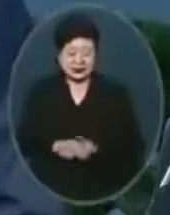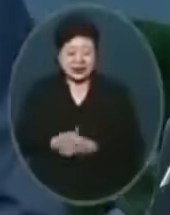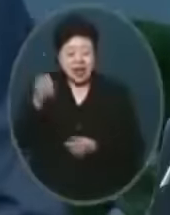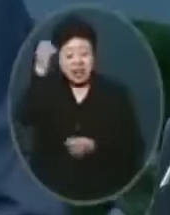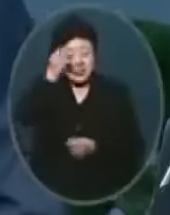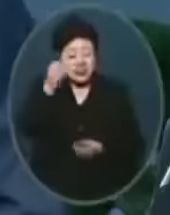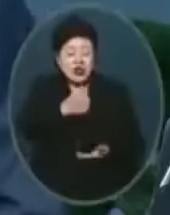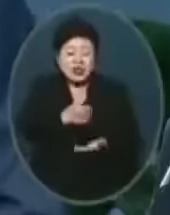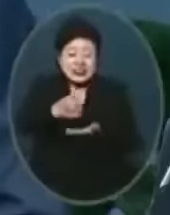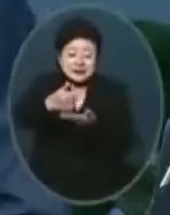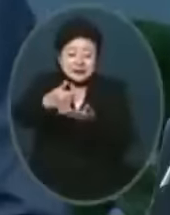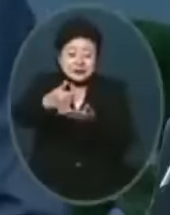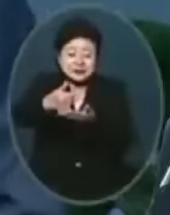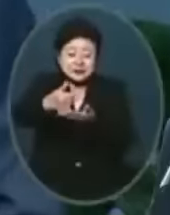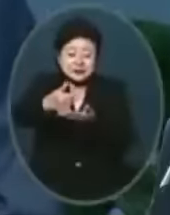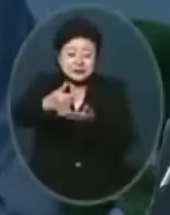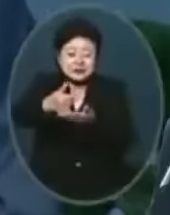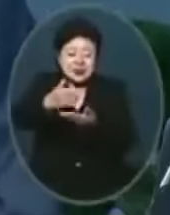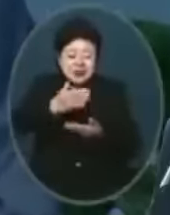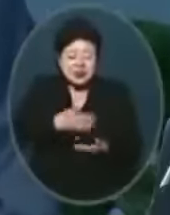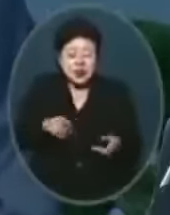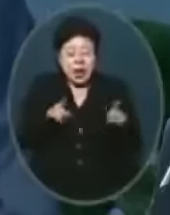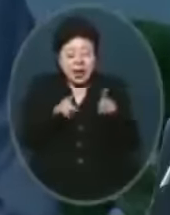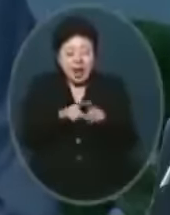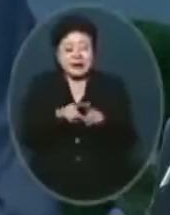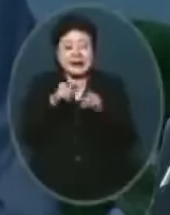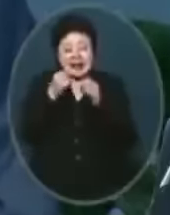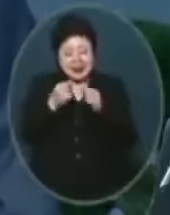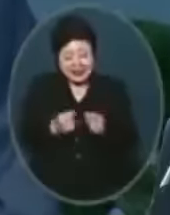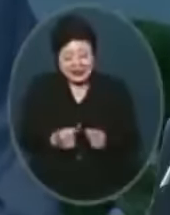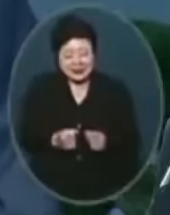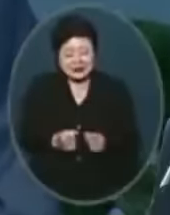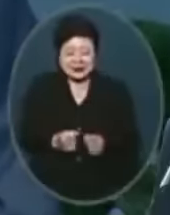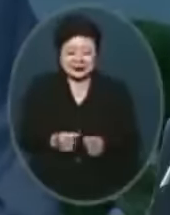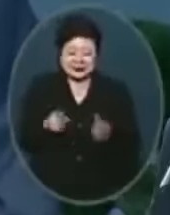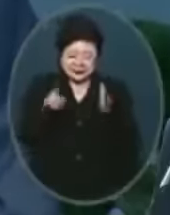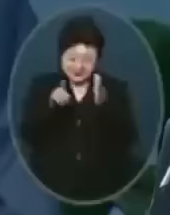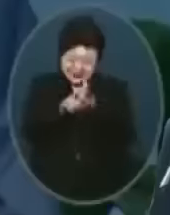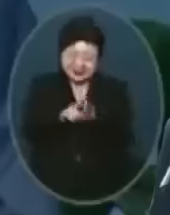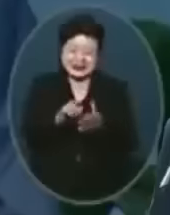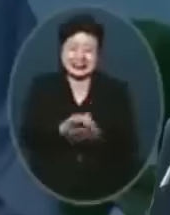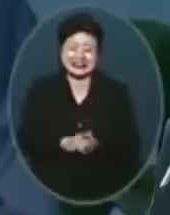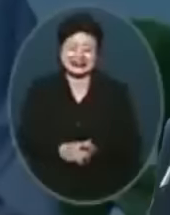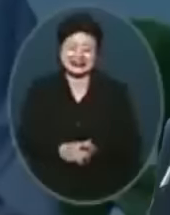말하십시오. 성령님, 저와 같이 계심을 믿습니다.